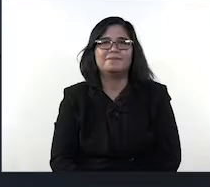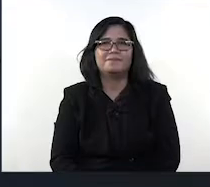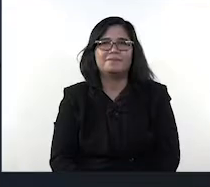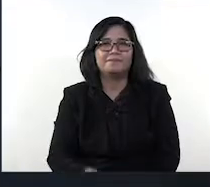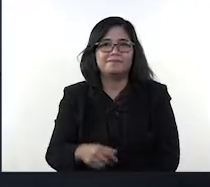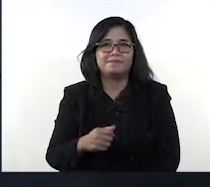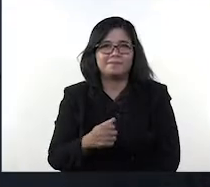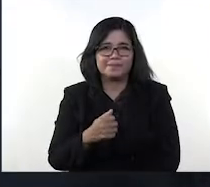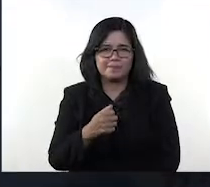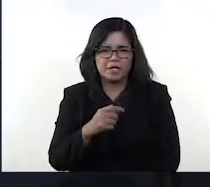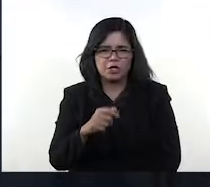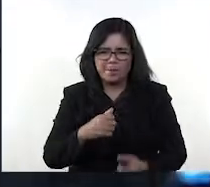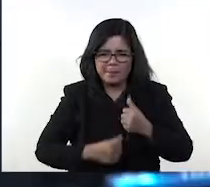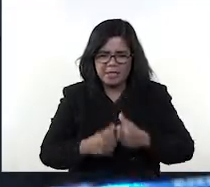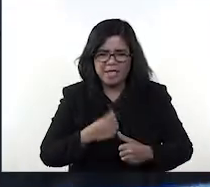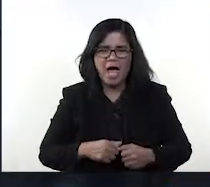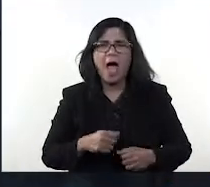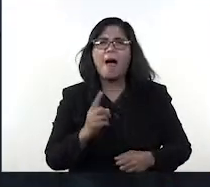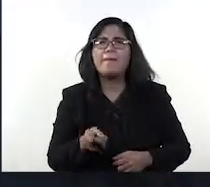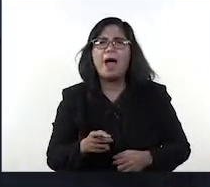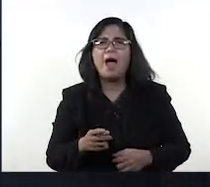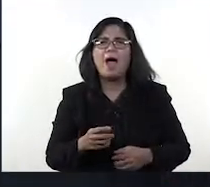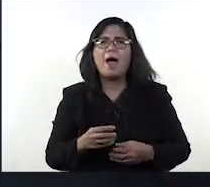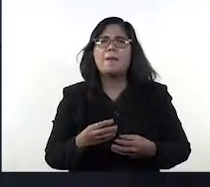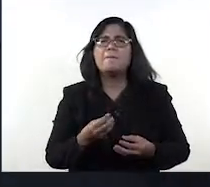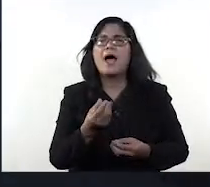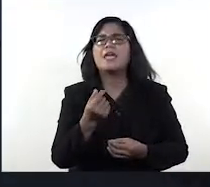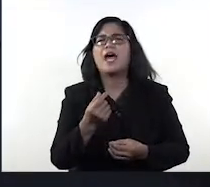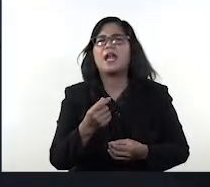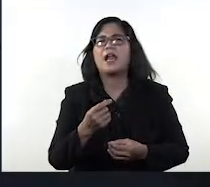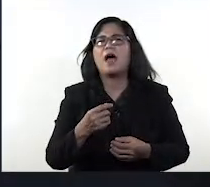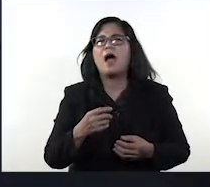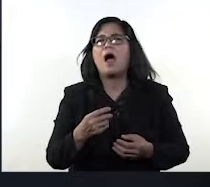Oh maksudnya menderita DJ dikenal file harga yang bernama ketatap